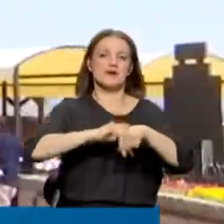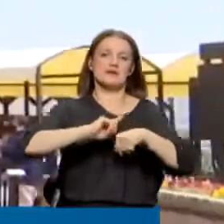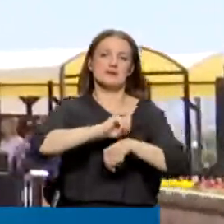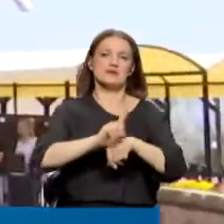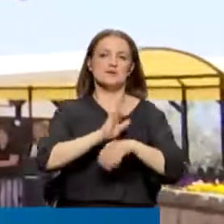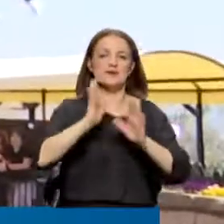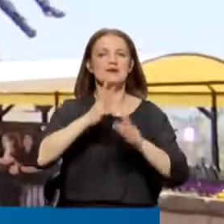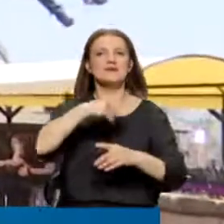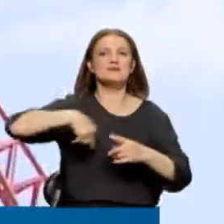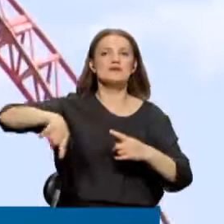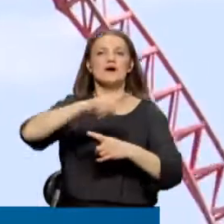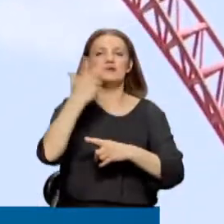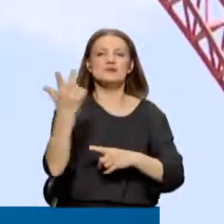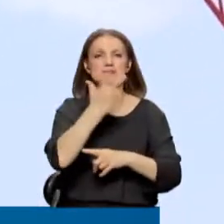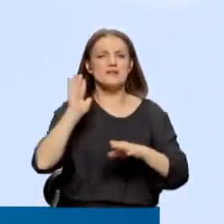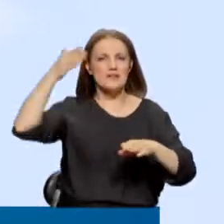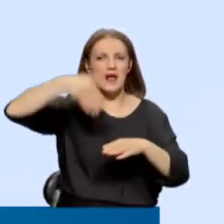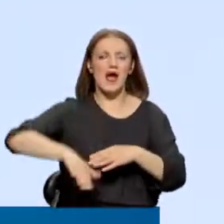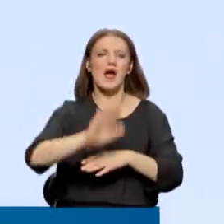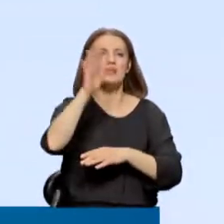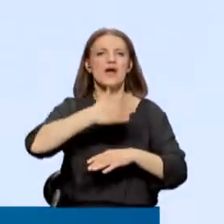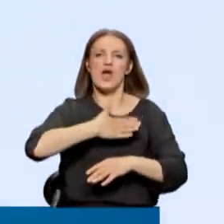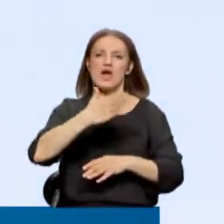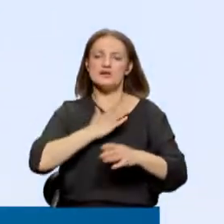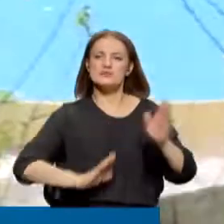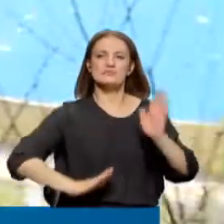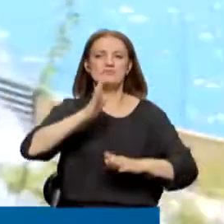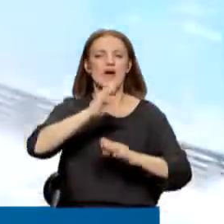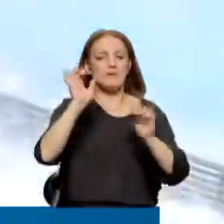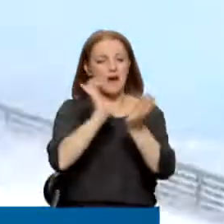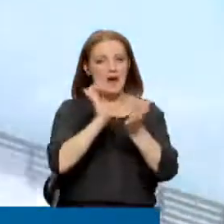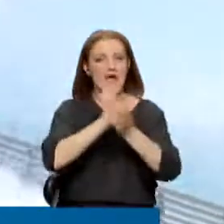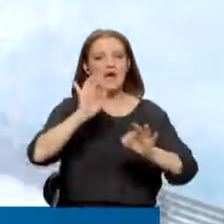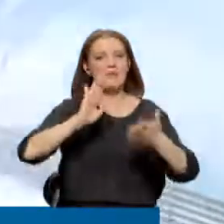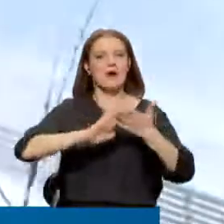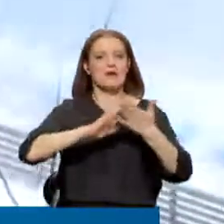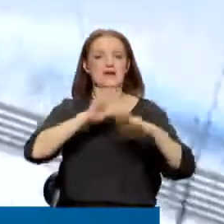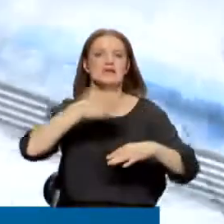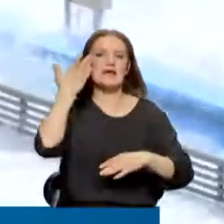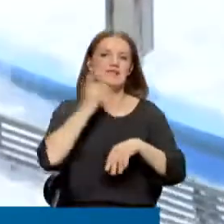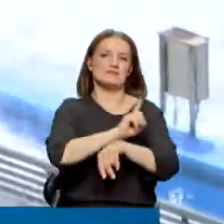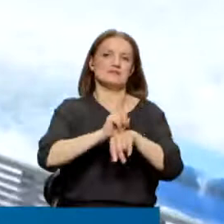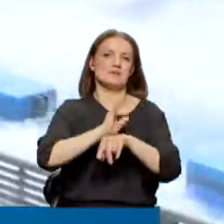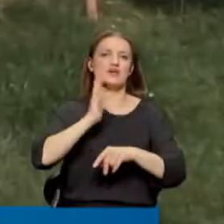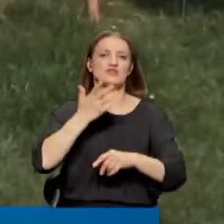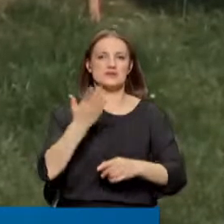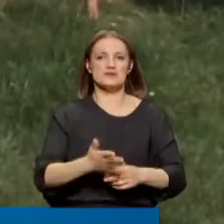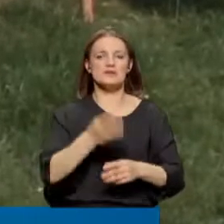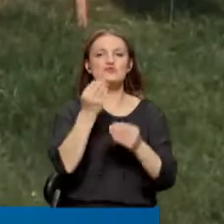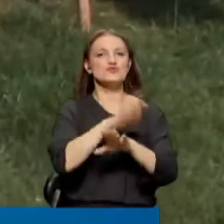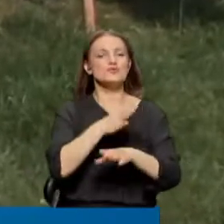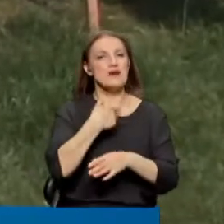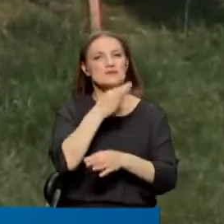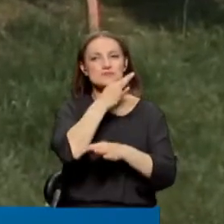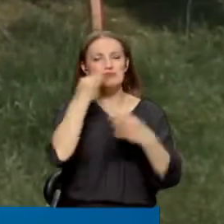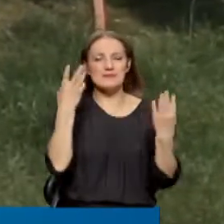gününü. Dönen salıncakta, hızlı trende heyecan doruğa çıktı. Hem aileleriyle hem de arkadaşlarıyla keyifli vakit geçirdi çocuklar. Çok